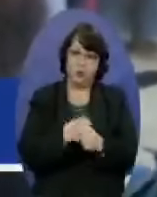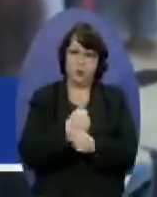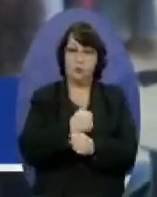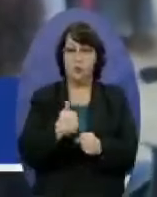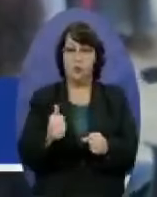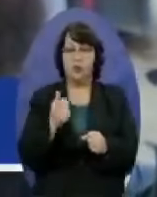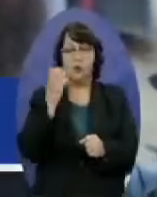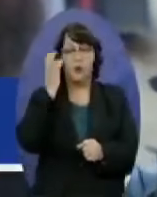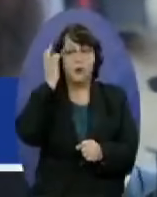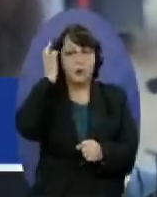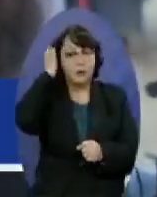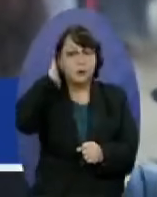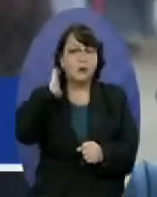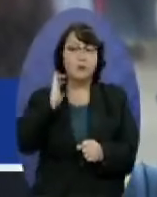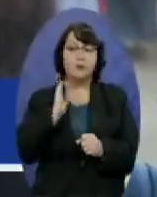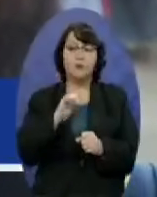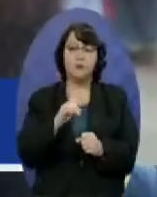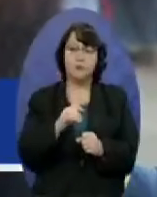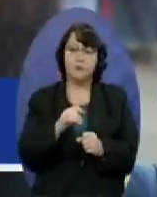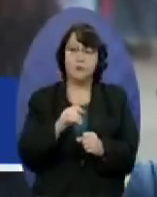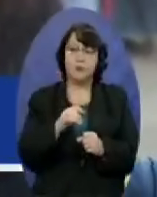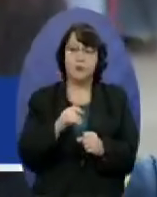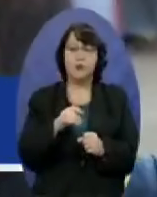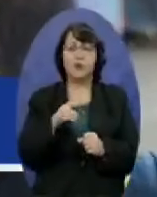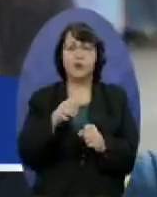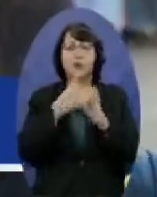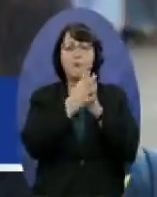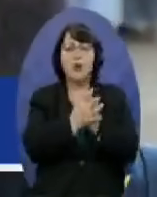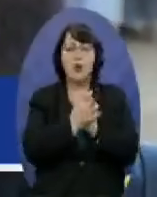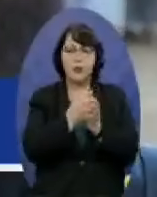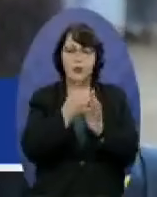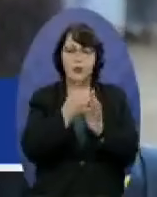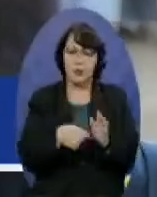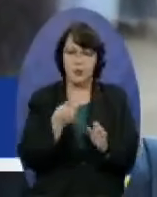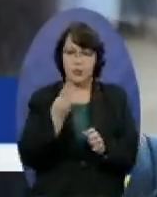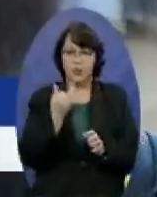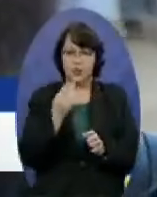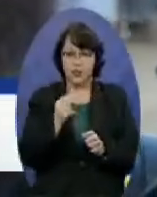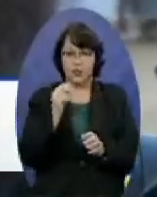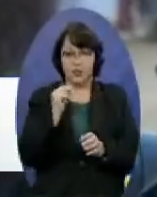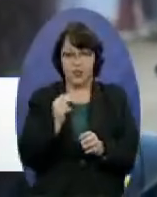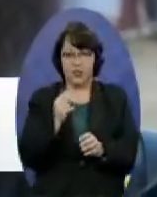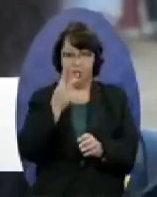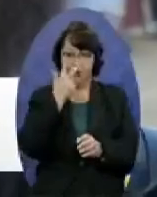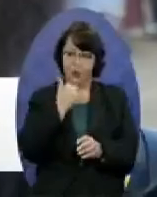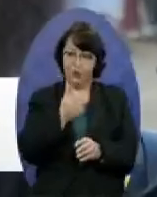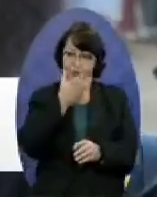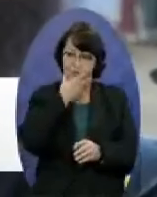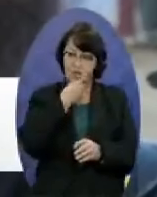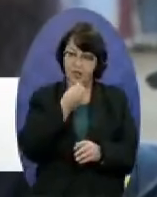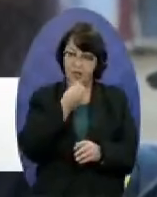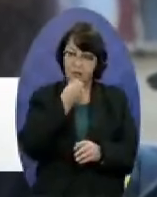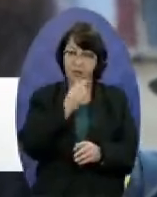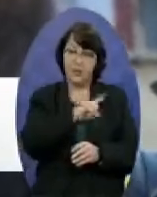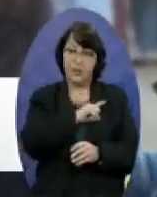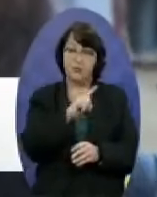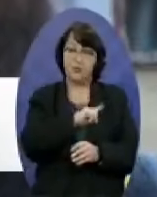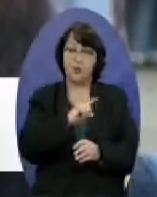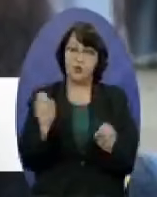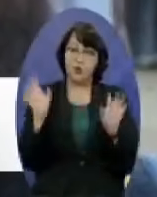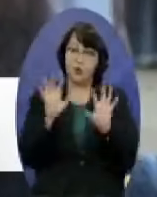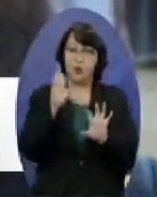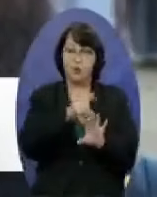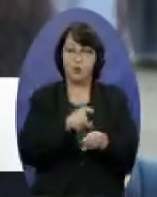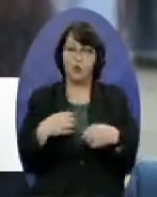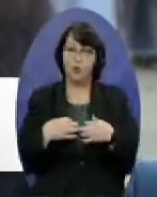байгаа тэмээний шинж чанар, сүрлэг сайхан байдал, энэ тэмцээнд оролцож байгаа хүмүүсийн